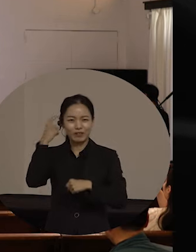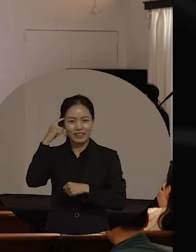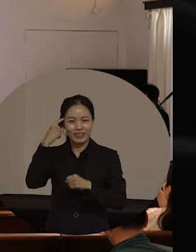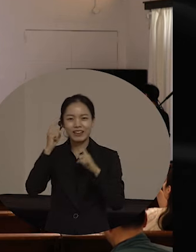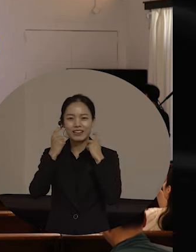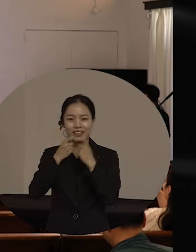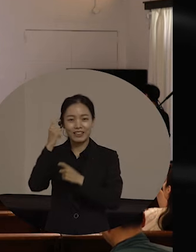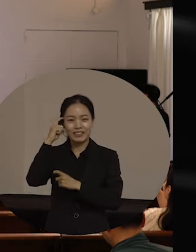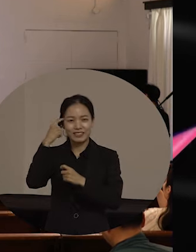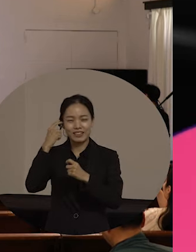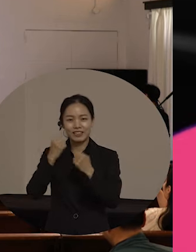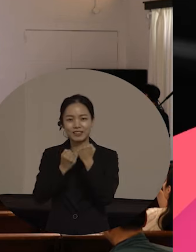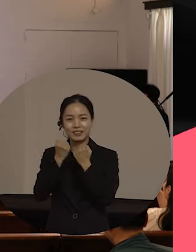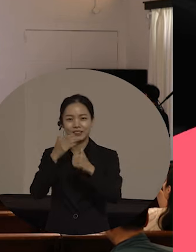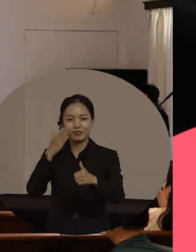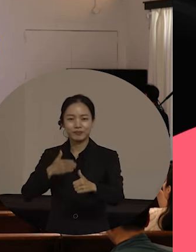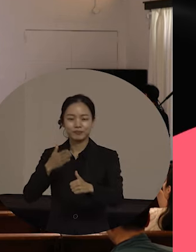예.